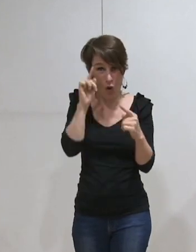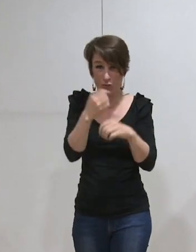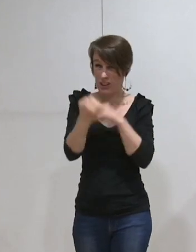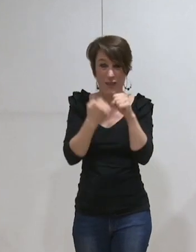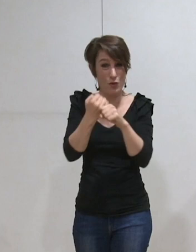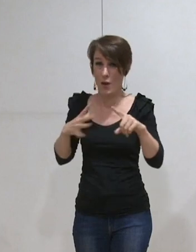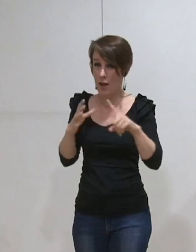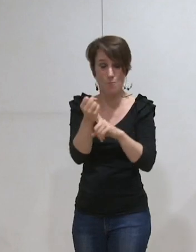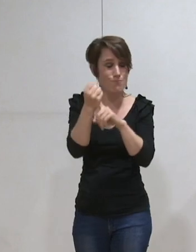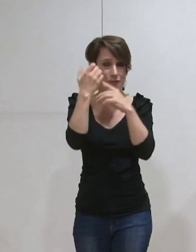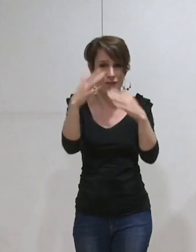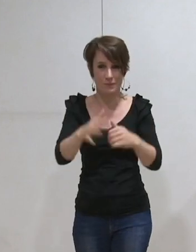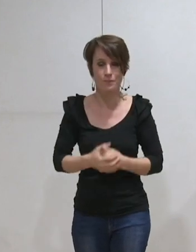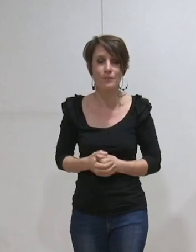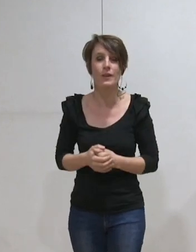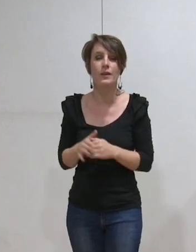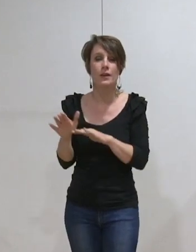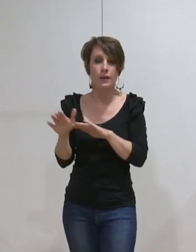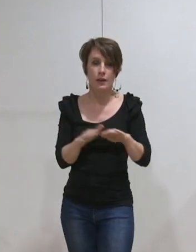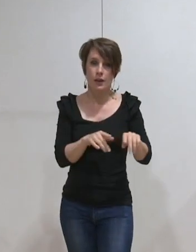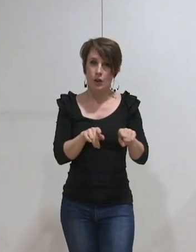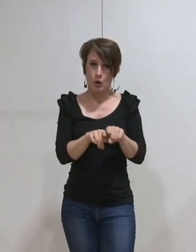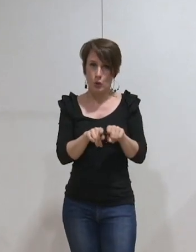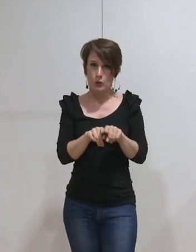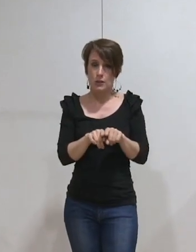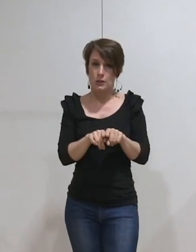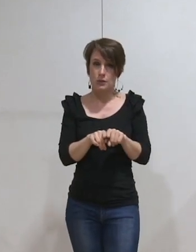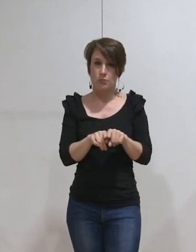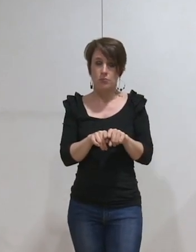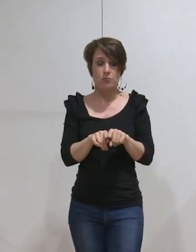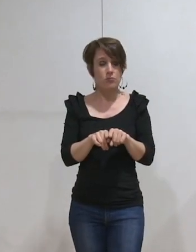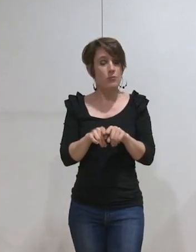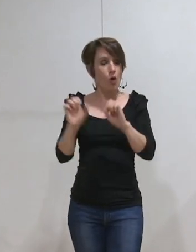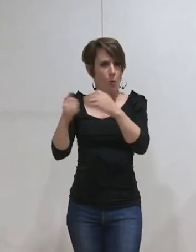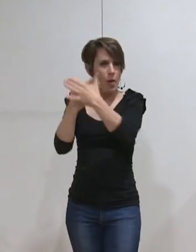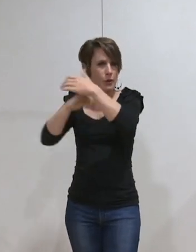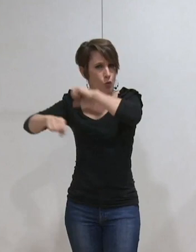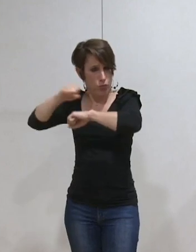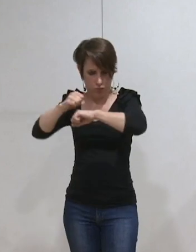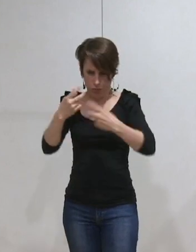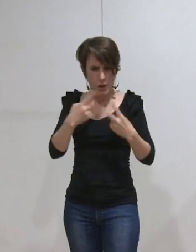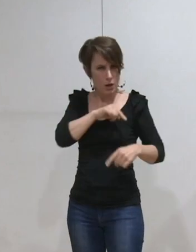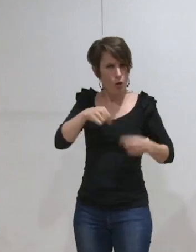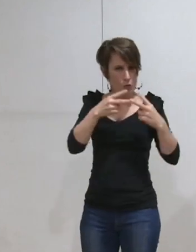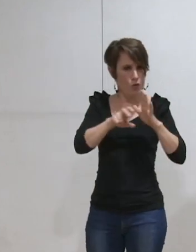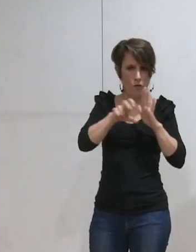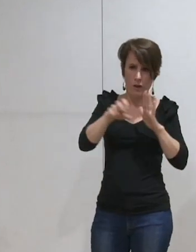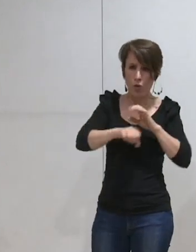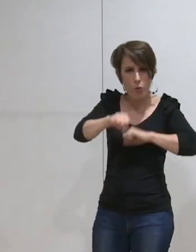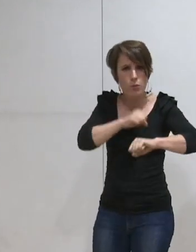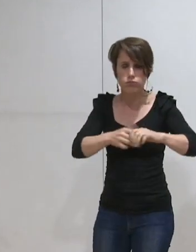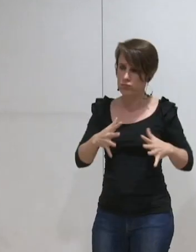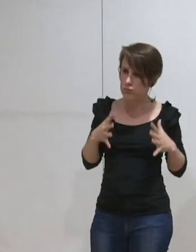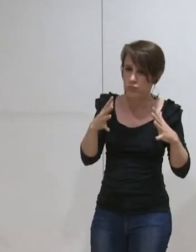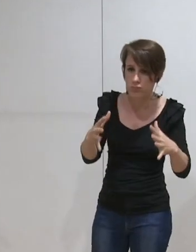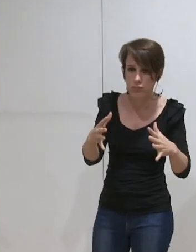parmi Cees dispositif dans la métropole la ville de Grenoble prend bien sa part avec 371 logements prévus cette année soit moitié